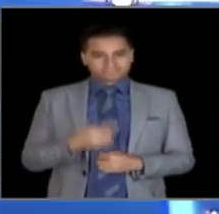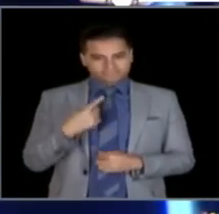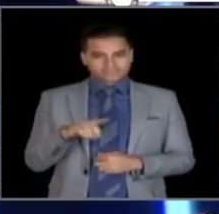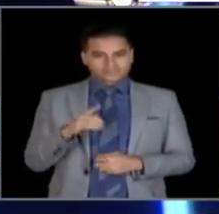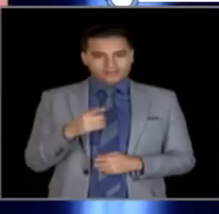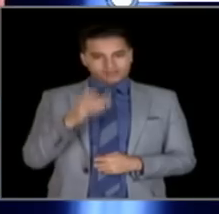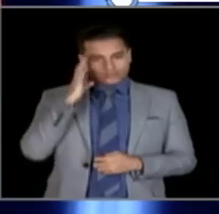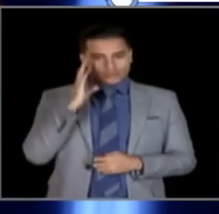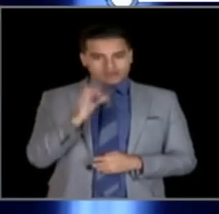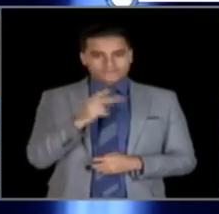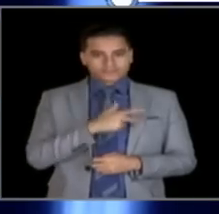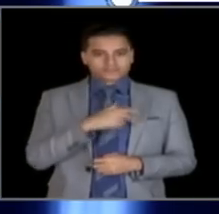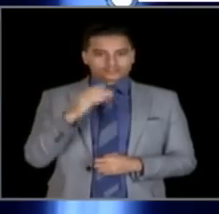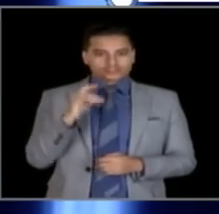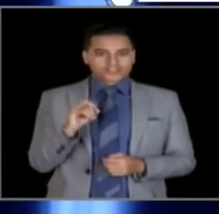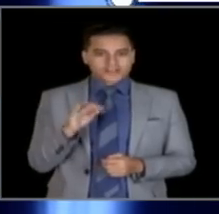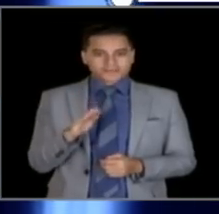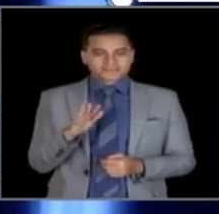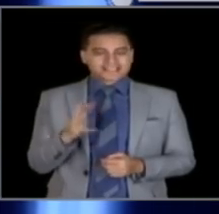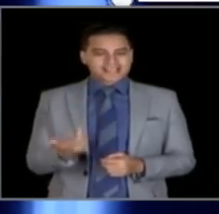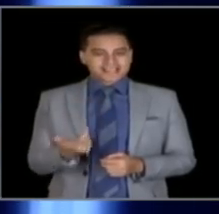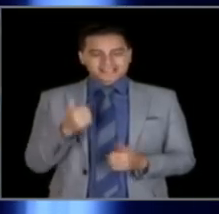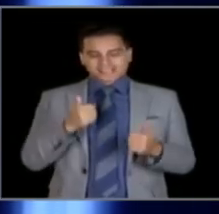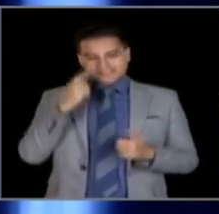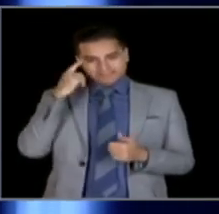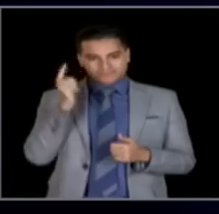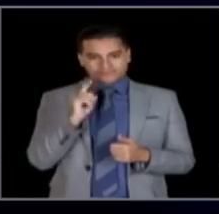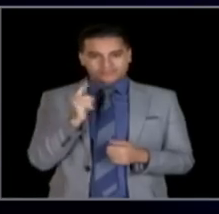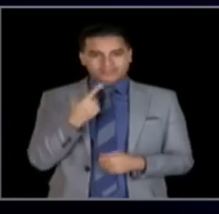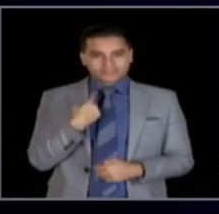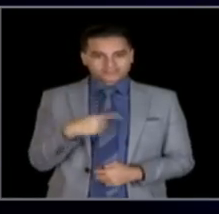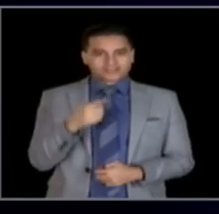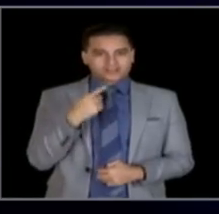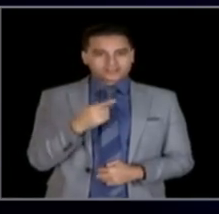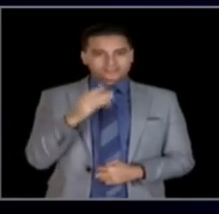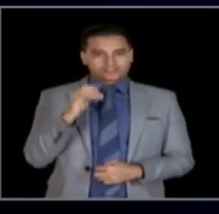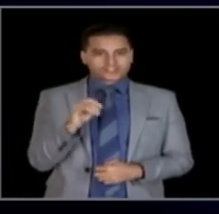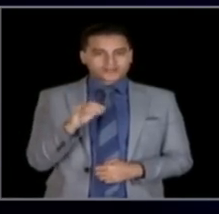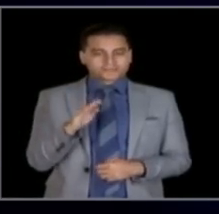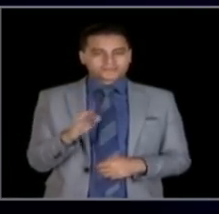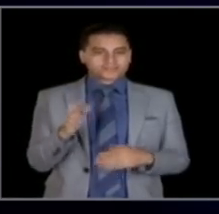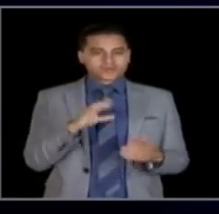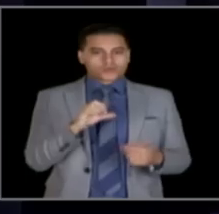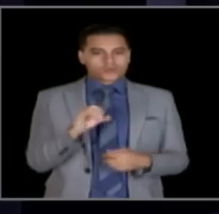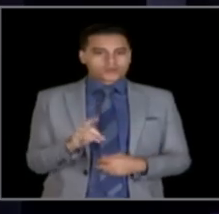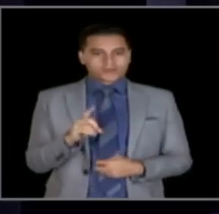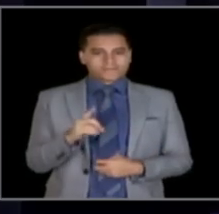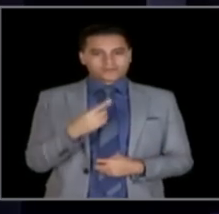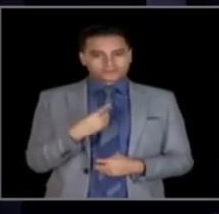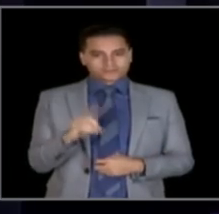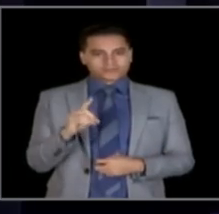أنتوا عارفين إن هو جيمس، بس جيمس إيه؟ مش عارفين الاسم التاني. هو جيمس ويب. الحمد لله. 20